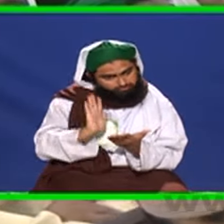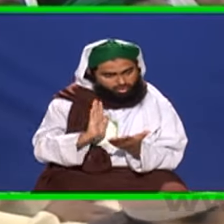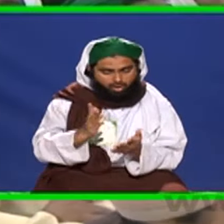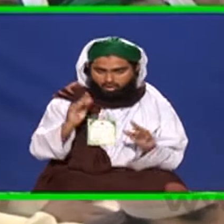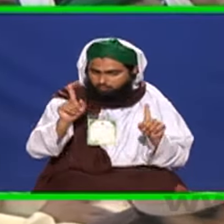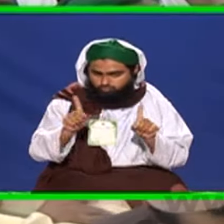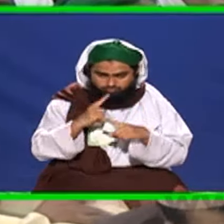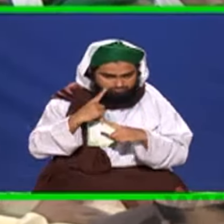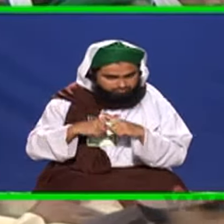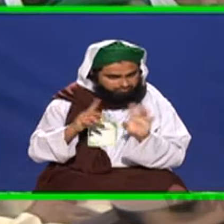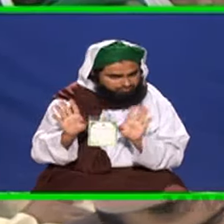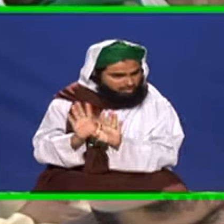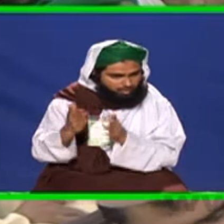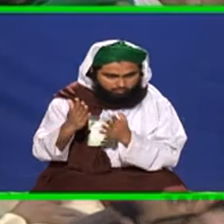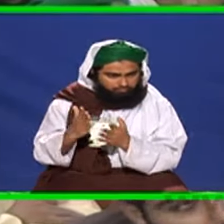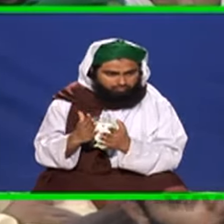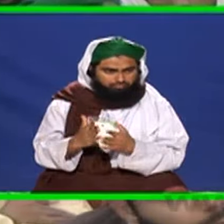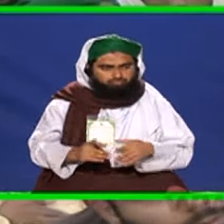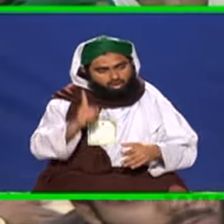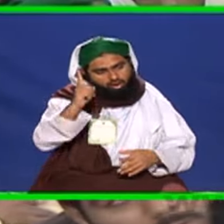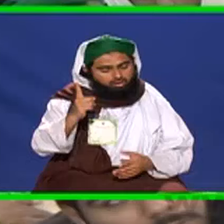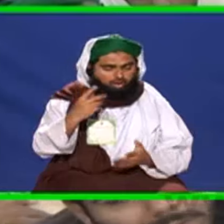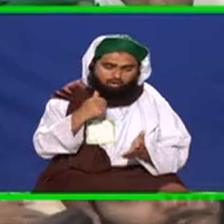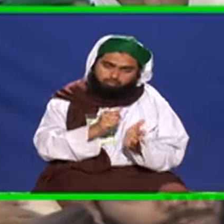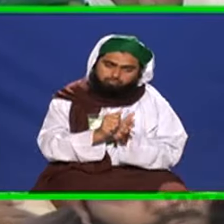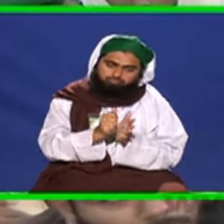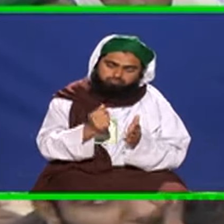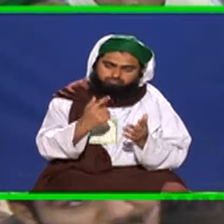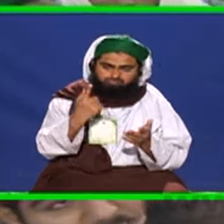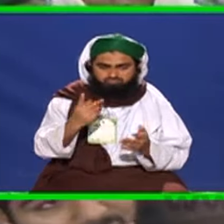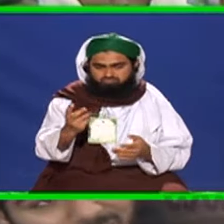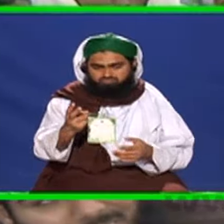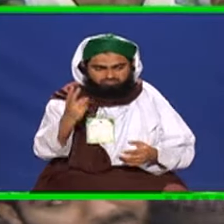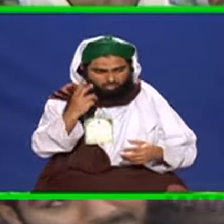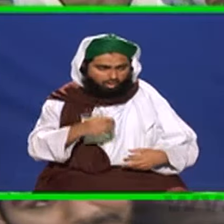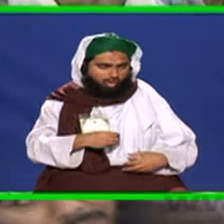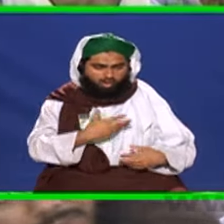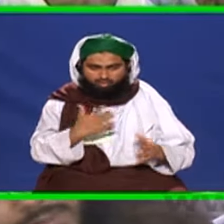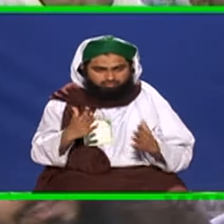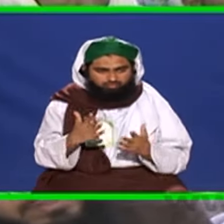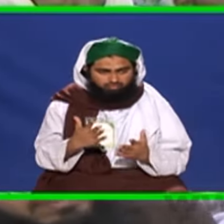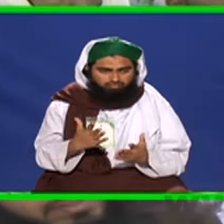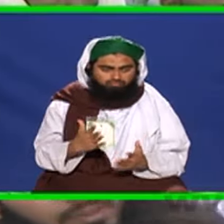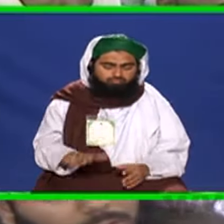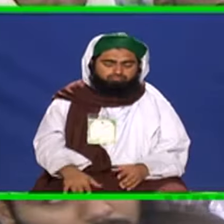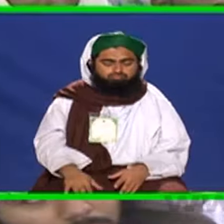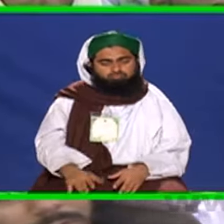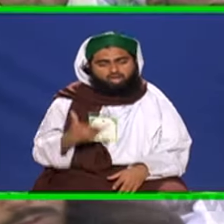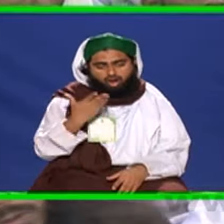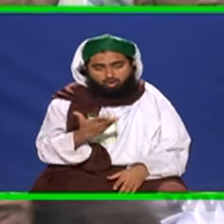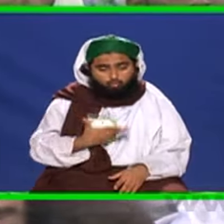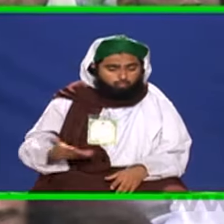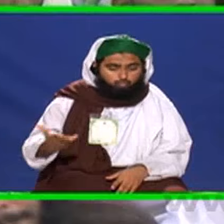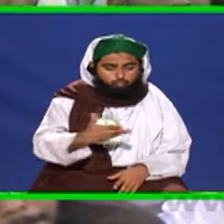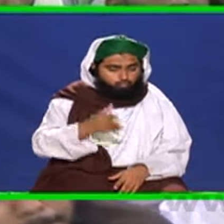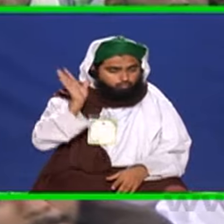شرعاً وہ منع نہ ہو, اللہ کے نزدیک وہ ناپسندیدہ نہ ہو. تو اب